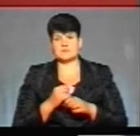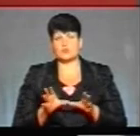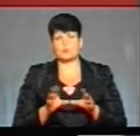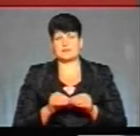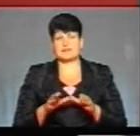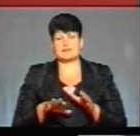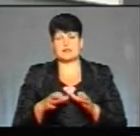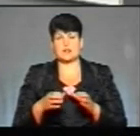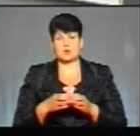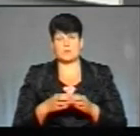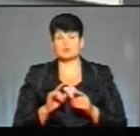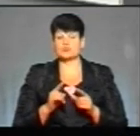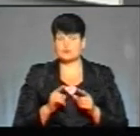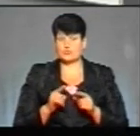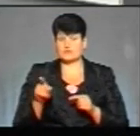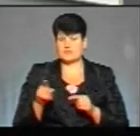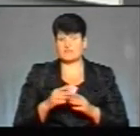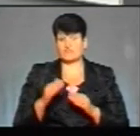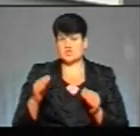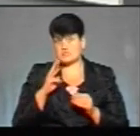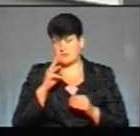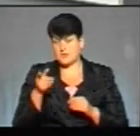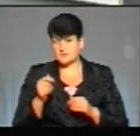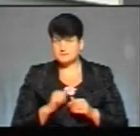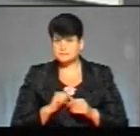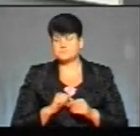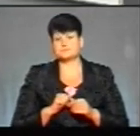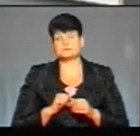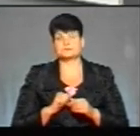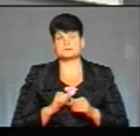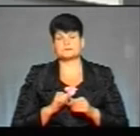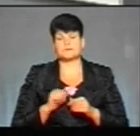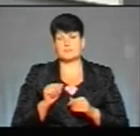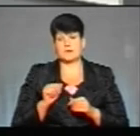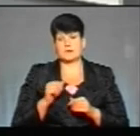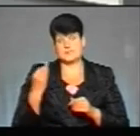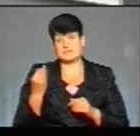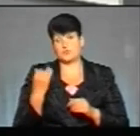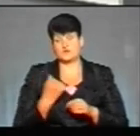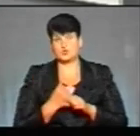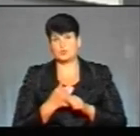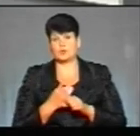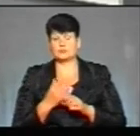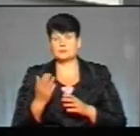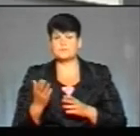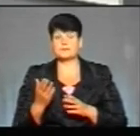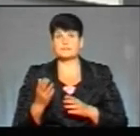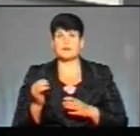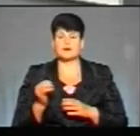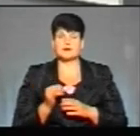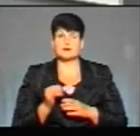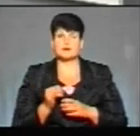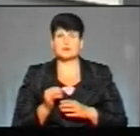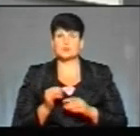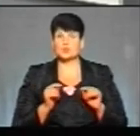громади. Чому? Ну, по-перше, вища зарплатня. І там, ну, і цікавіша робота, по великому рахунку, так. І